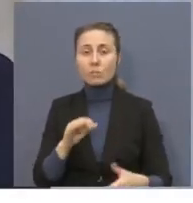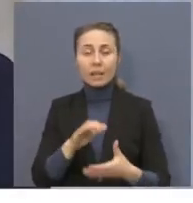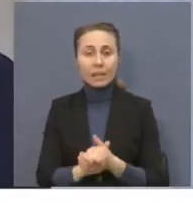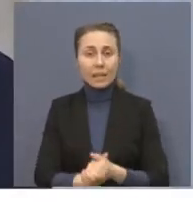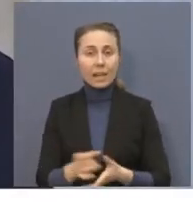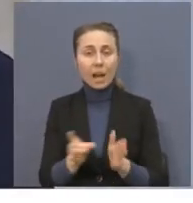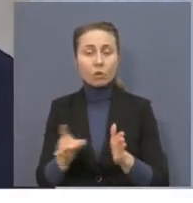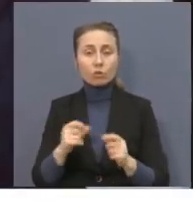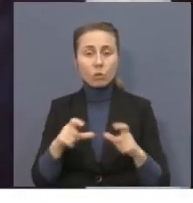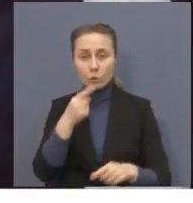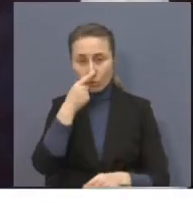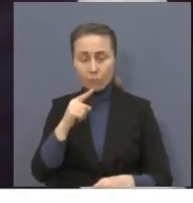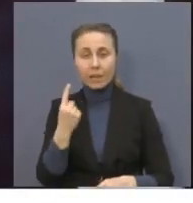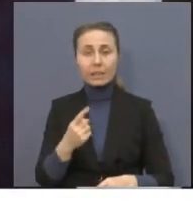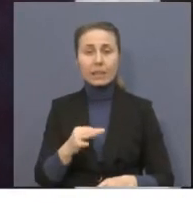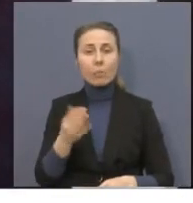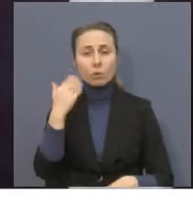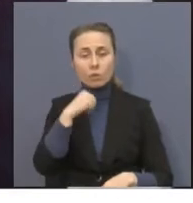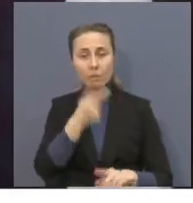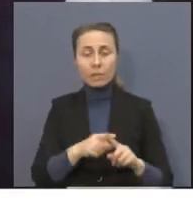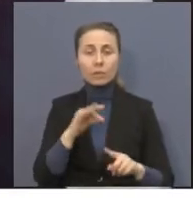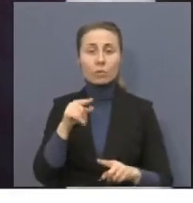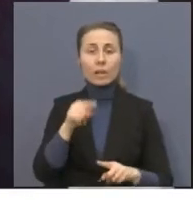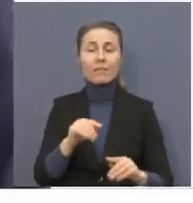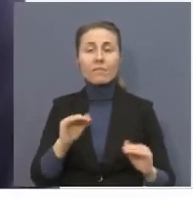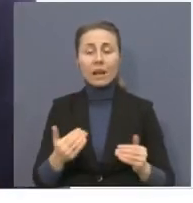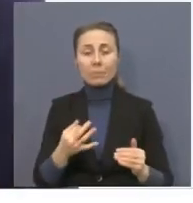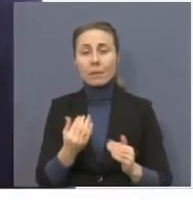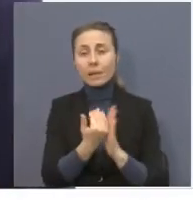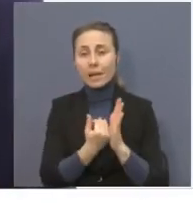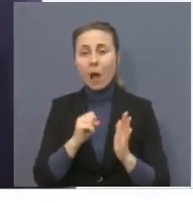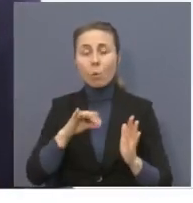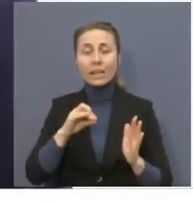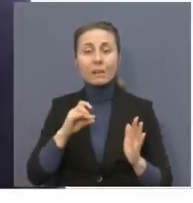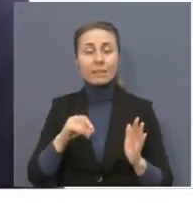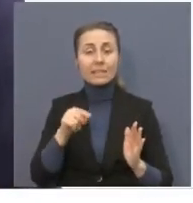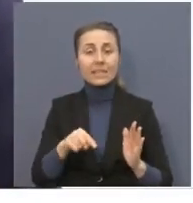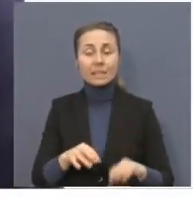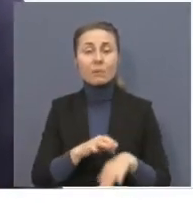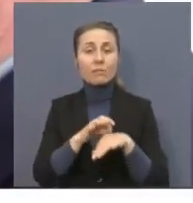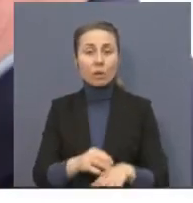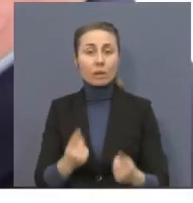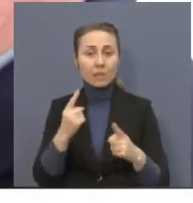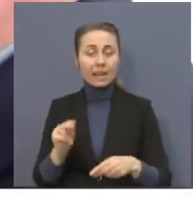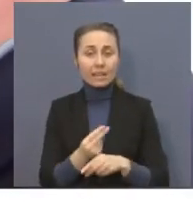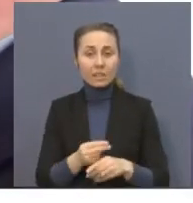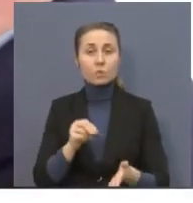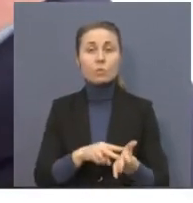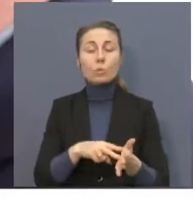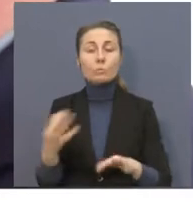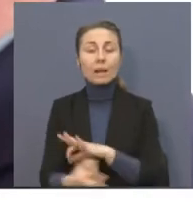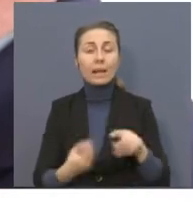районной школы номер 1. В прошлом году в рамках государственной программы «Аул ЕЛБСГ» здесь был проведен капитальный ремонт. Стоимость